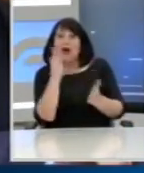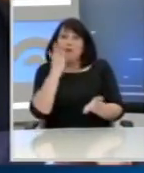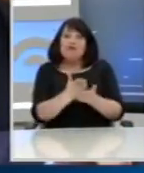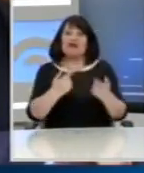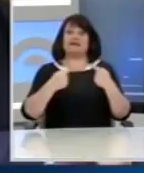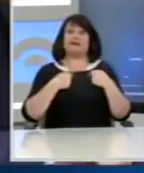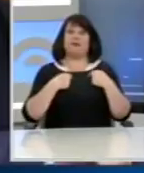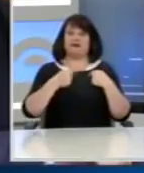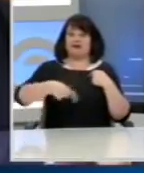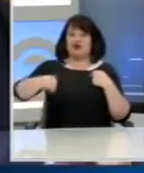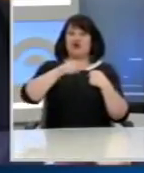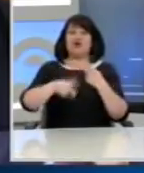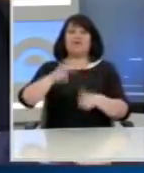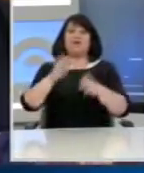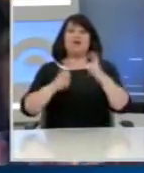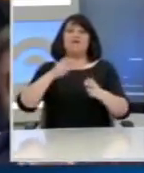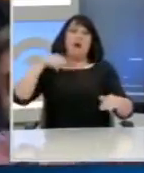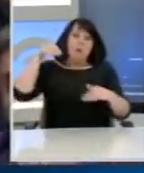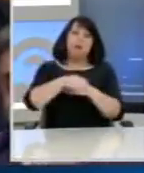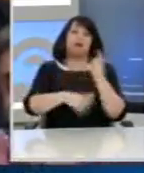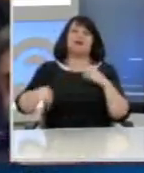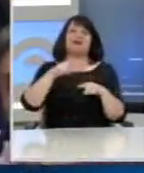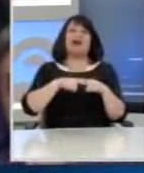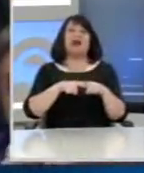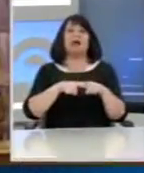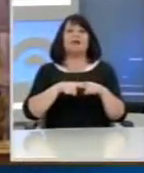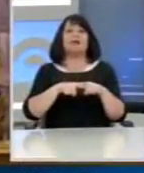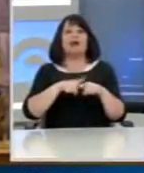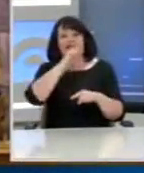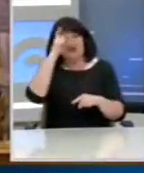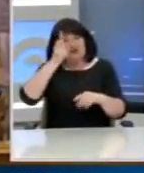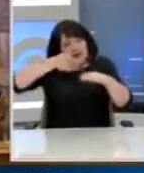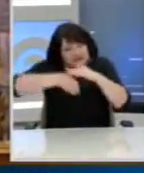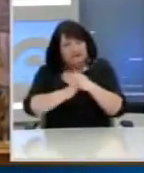και όχι αυτούς που λαϊλατίσαν και χρεοκοπήσαν τη χώρα για να ξεπεράσουμε τις δυσκολίες.